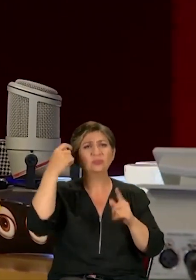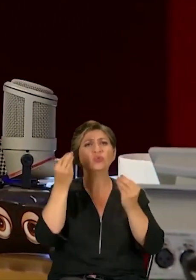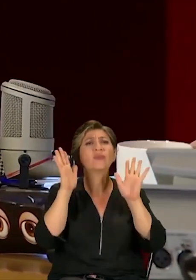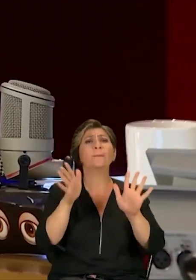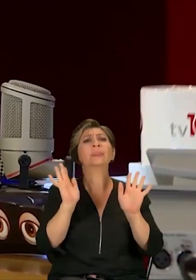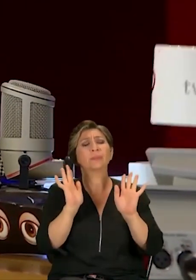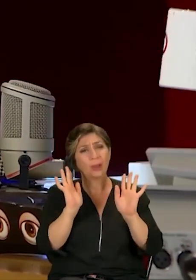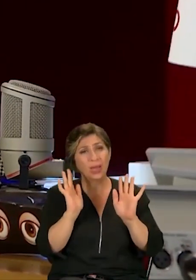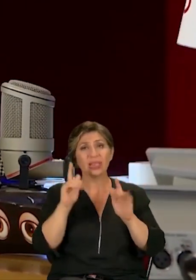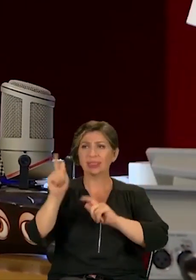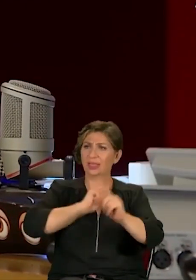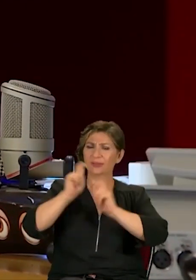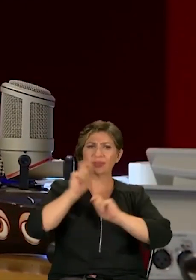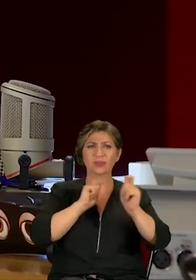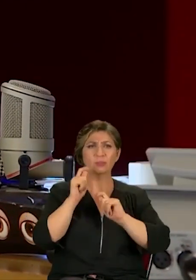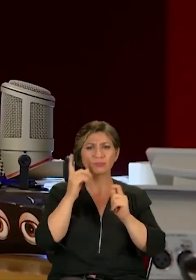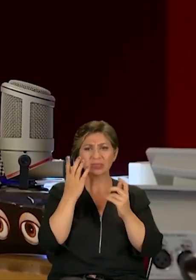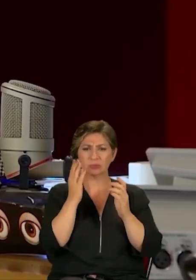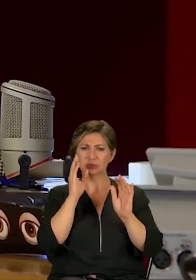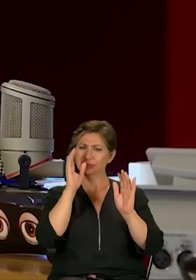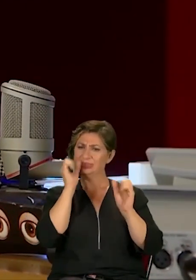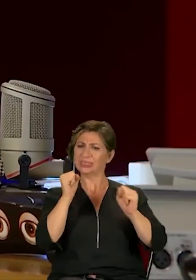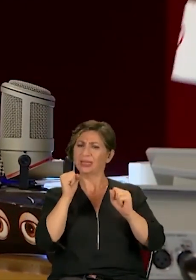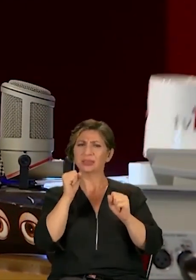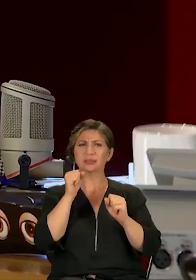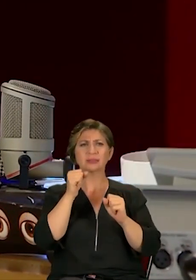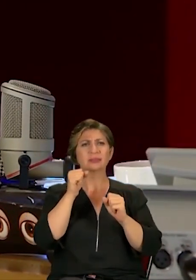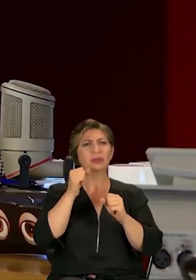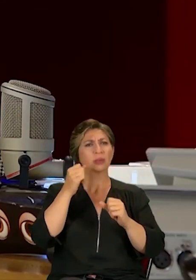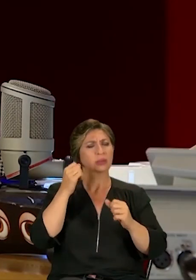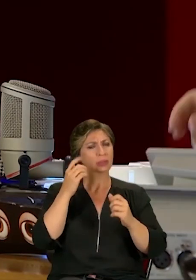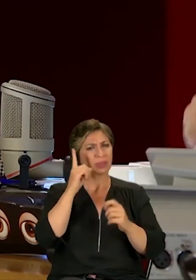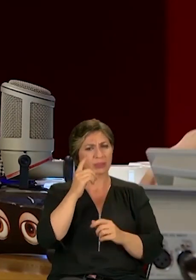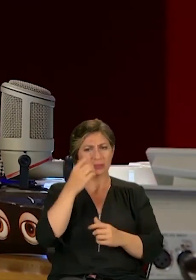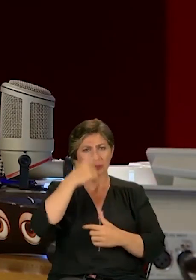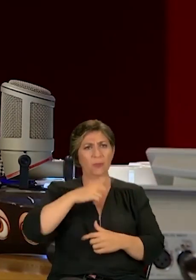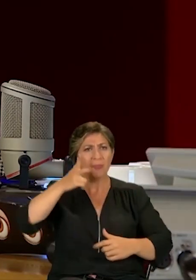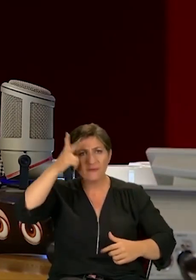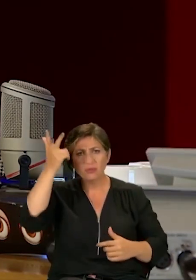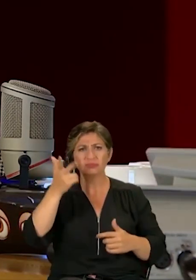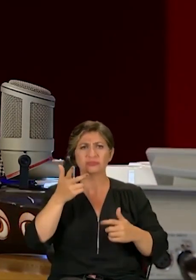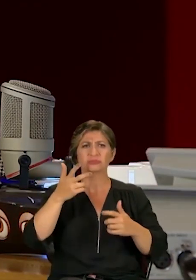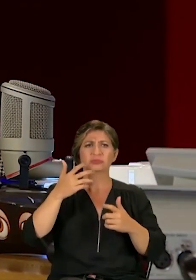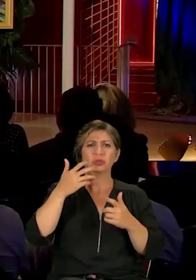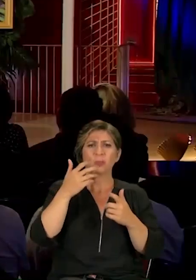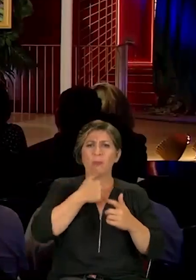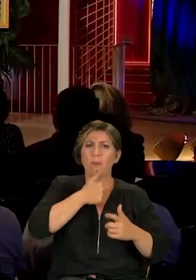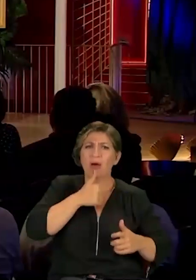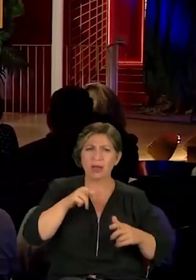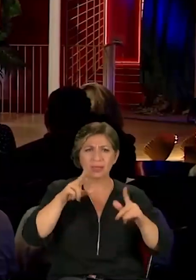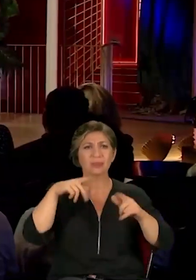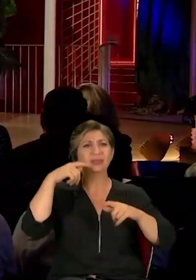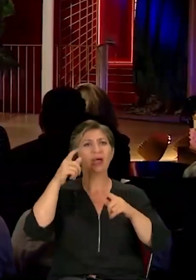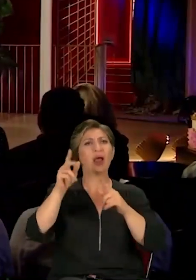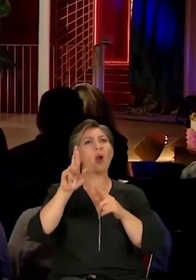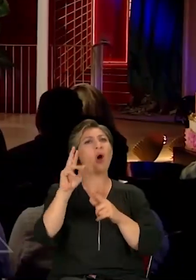yapmadım ama gelen tekliflerde böyle dominant karakterler, baskın karakterler, özellikle mafyoz, Godfather, bu tarz şeyler